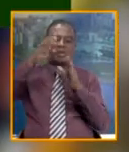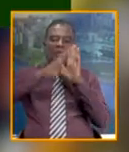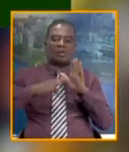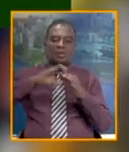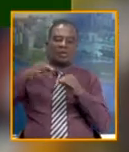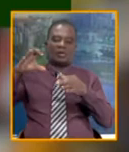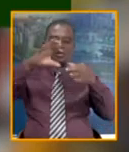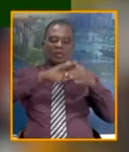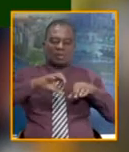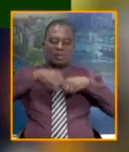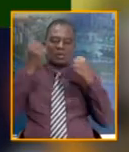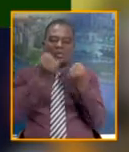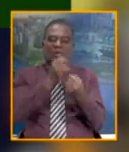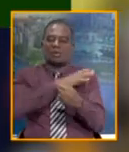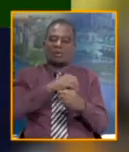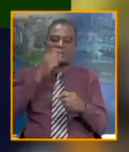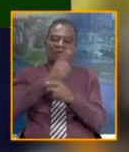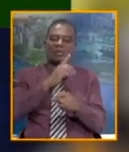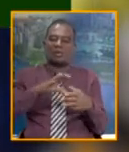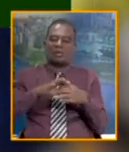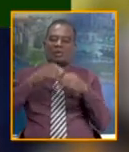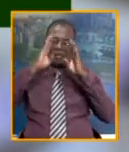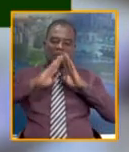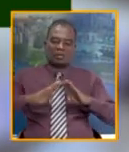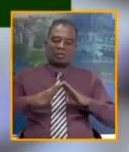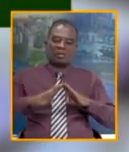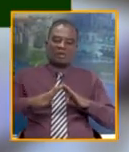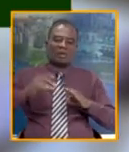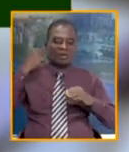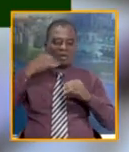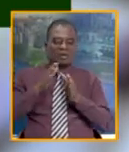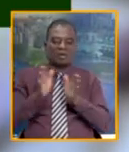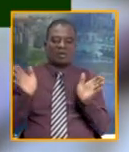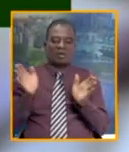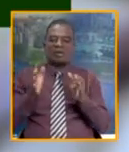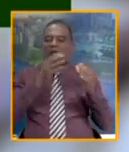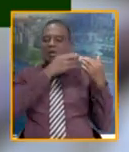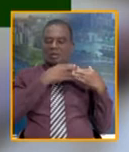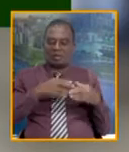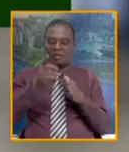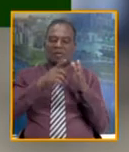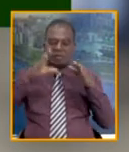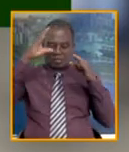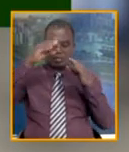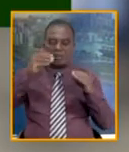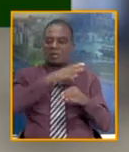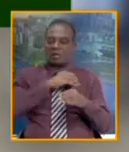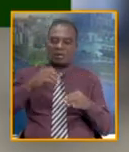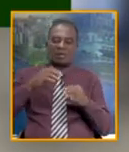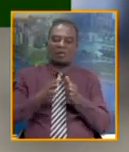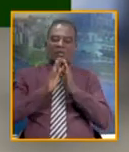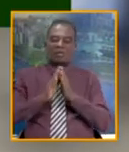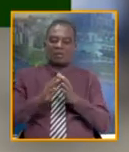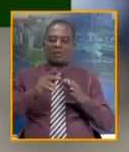renforcement de la cohésion sociale et la préservation de la paix. Le secrétariat d'État chargé des droits de l'homme exhorte les partis et groupements